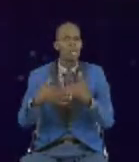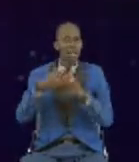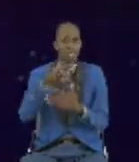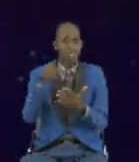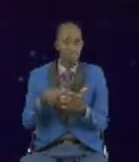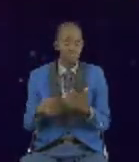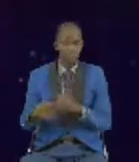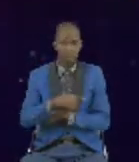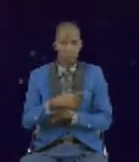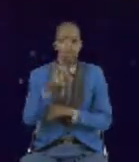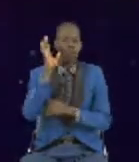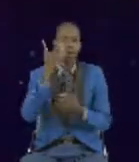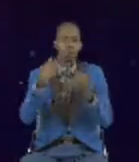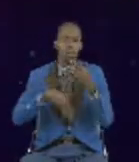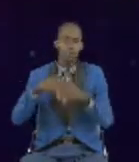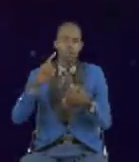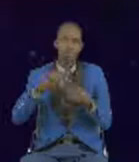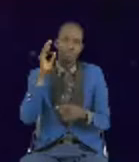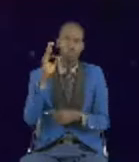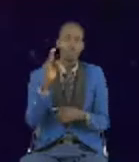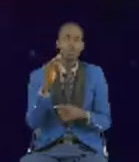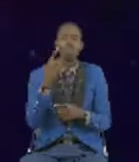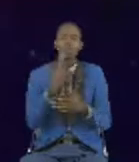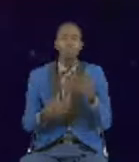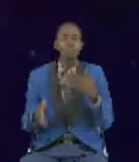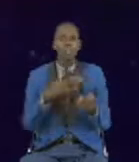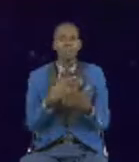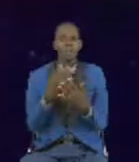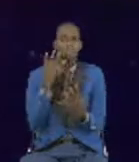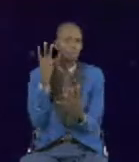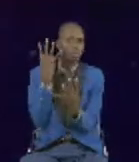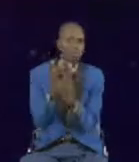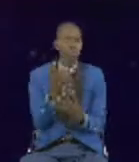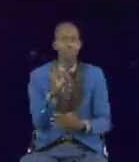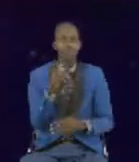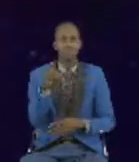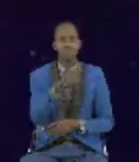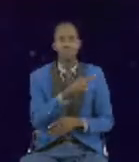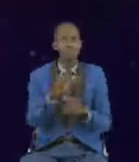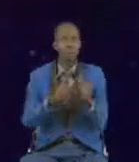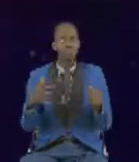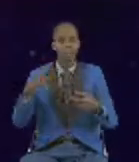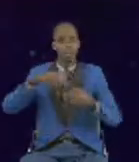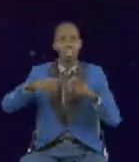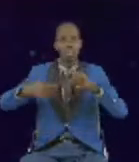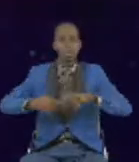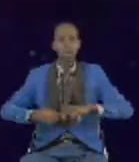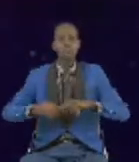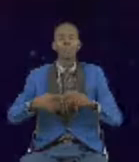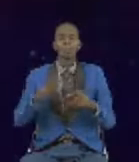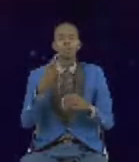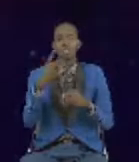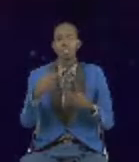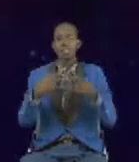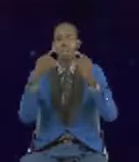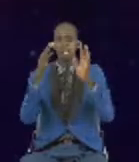vas sortir. Quel que soit ce qui t'a emprisonné, tout ce qui t'a enchaîné, les